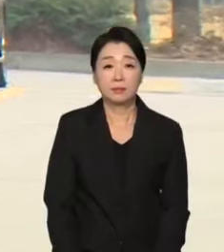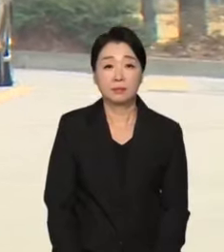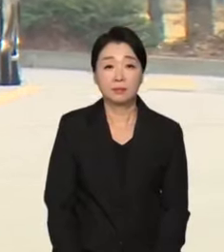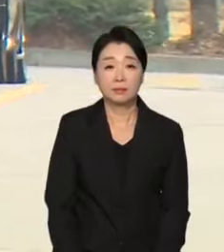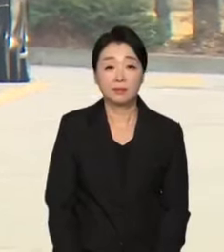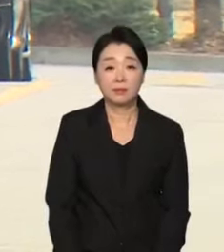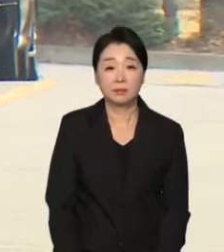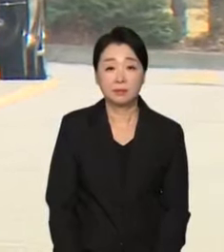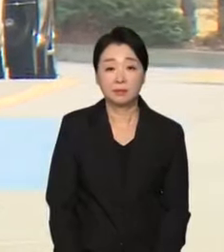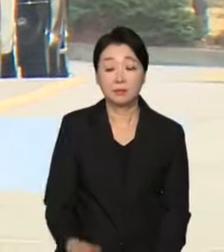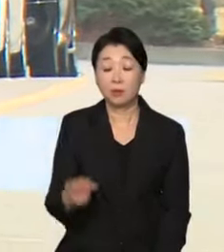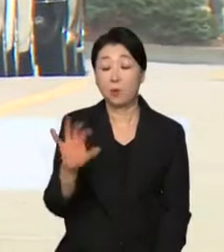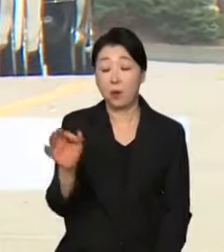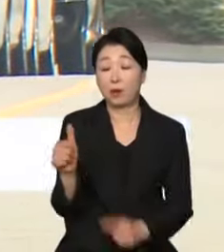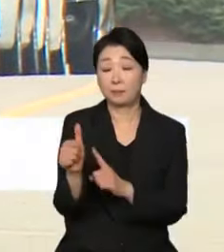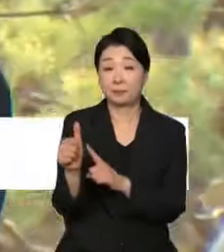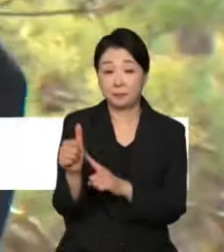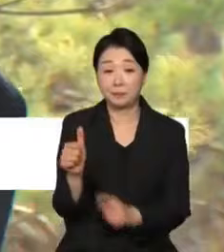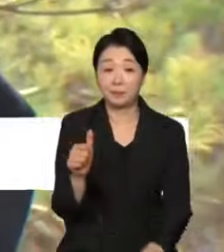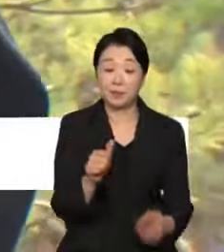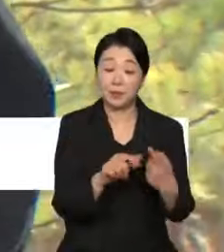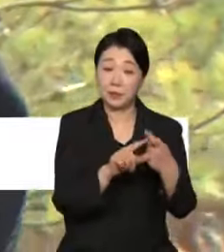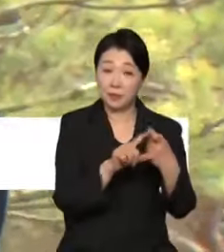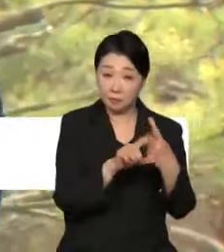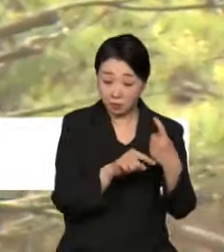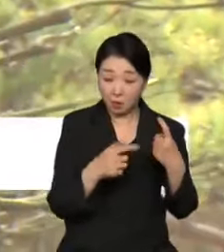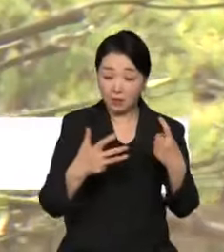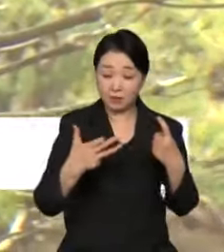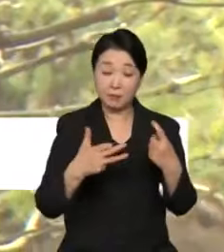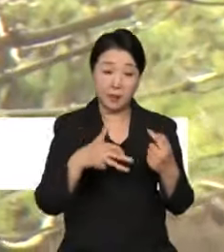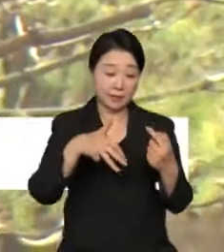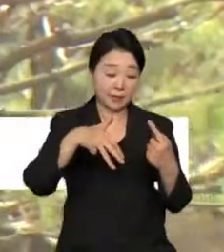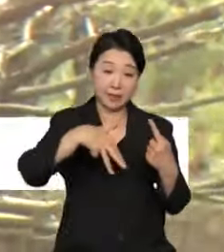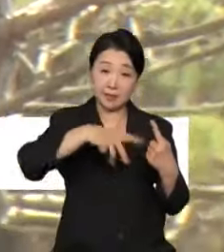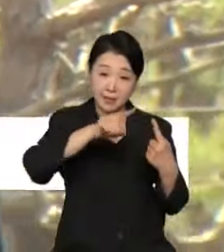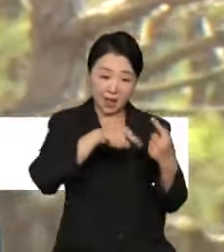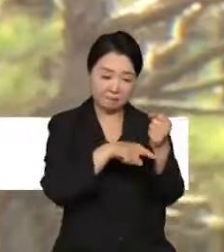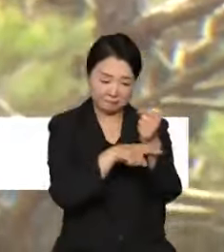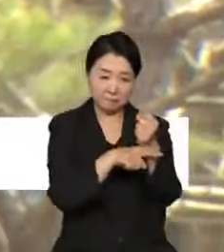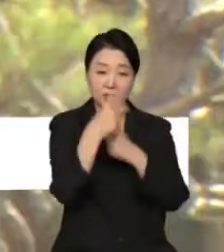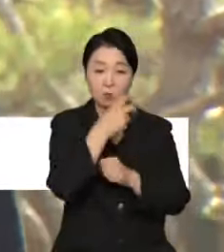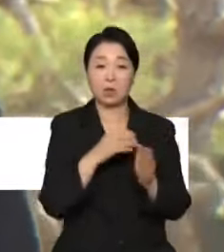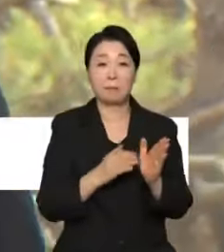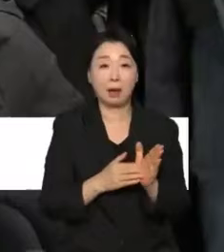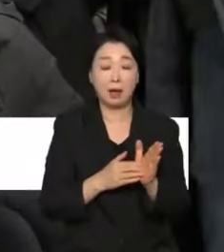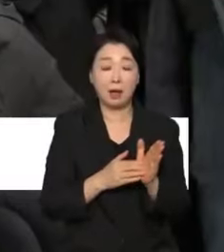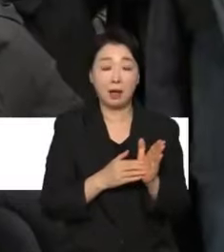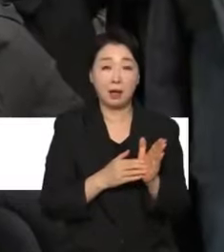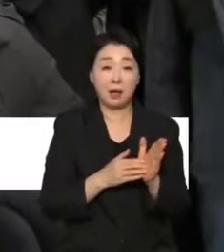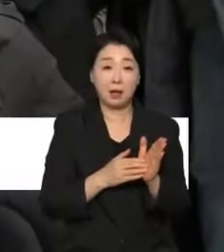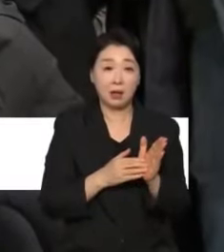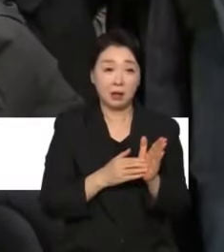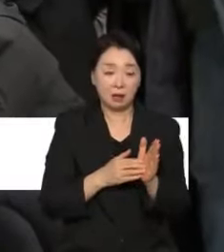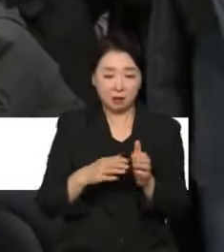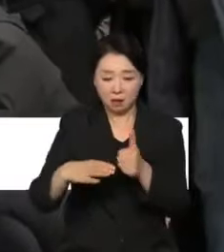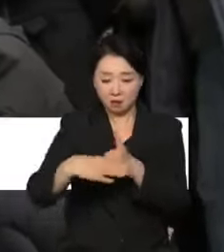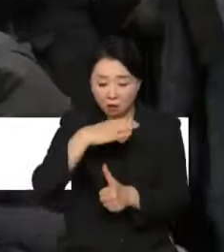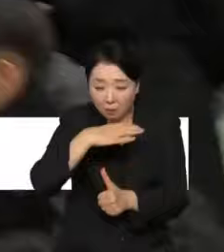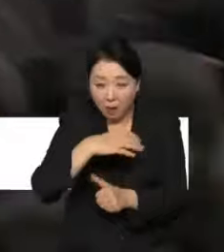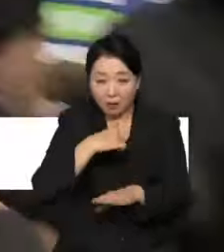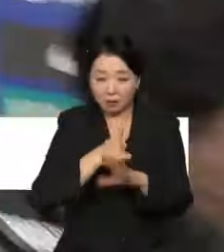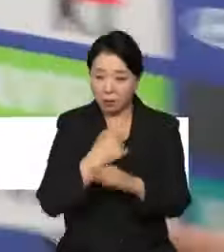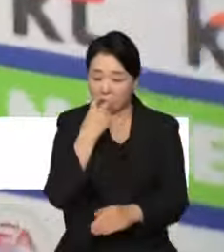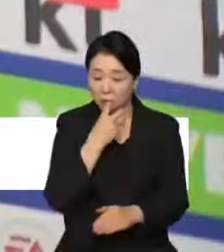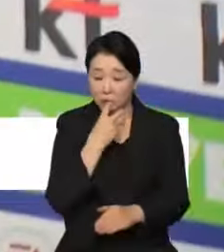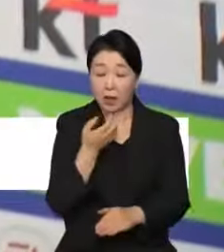황 씨는 지난해 11월 18일 1차 조사를 받았습니다. 당시 협박 피해자 신분으로 조사받는 줄 알고 출석했다가 불법